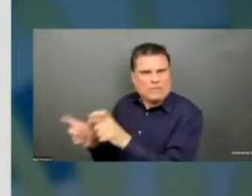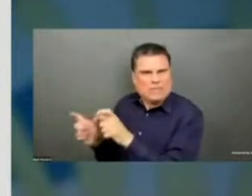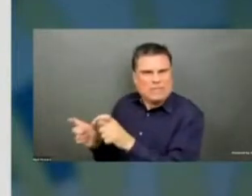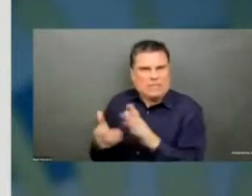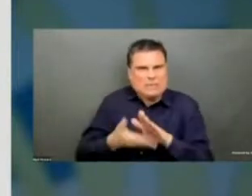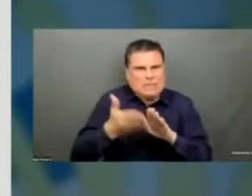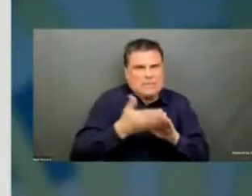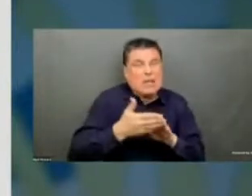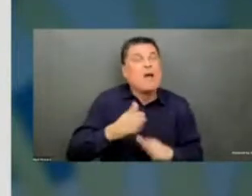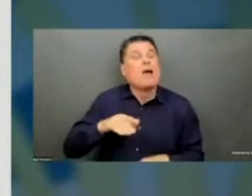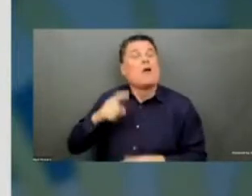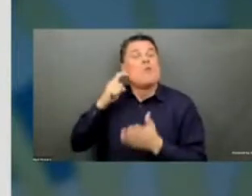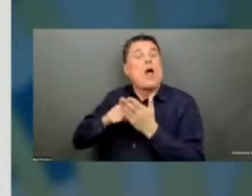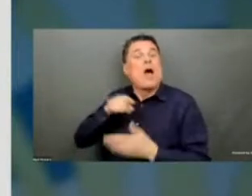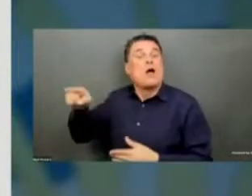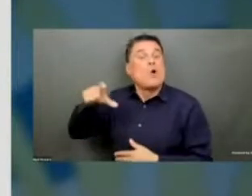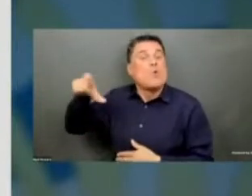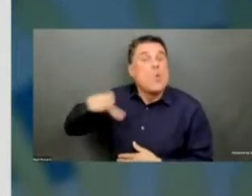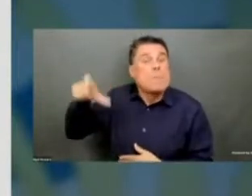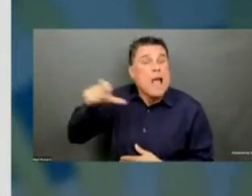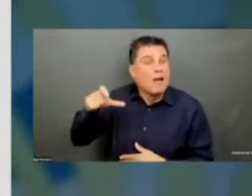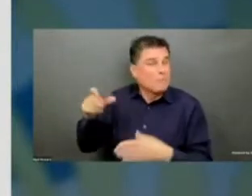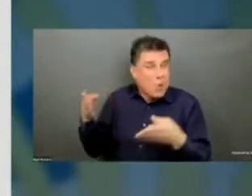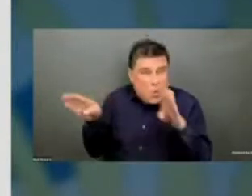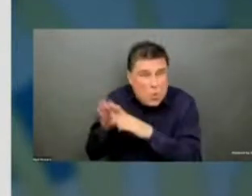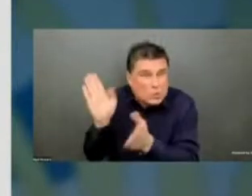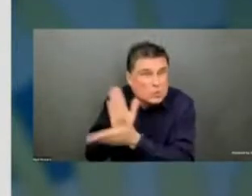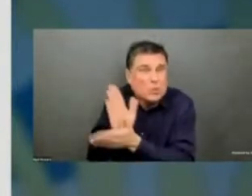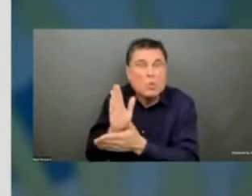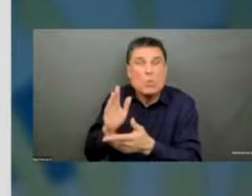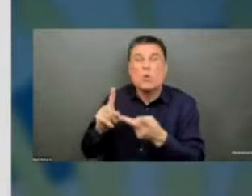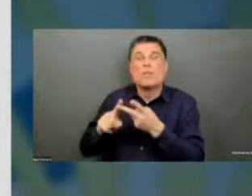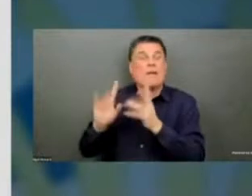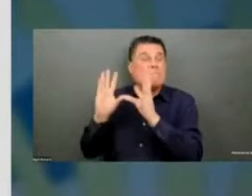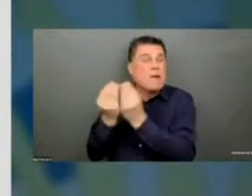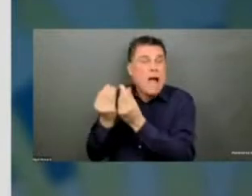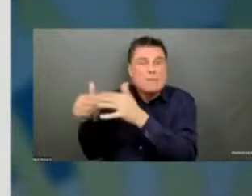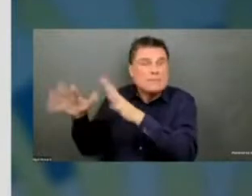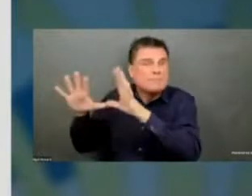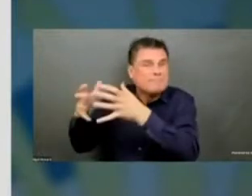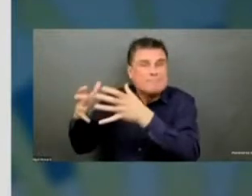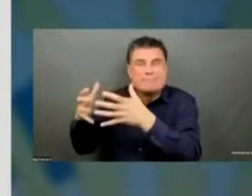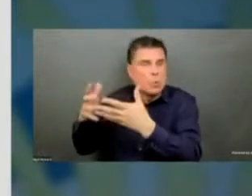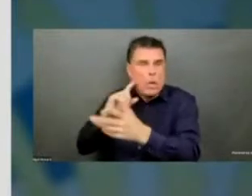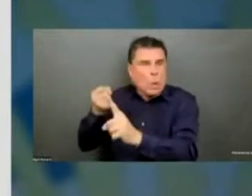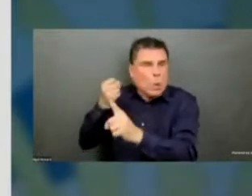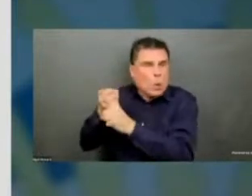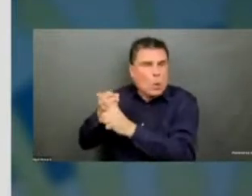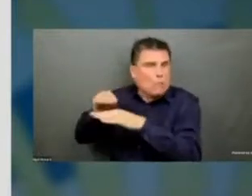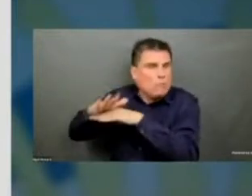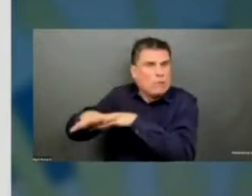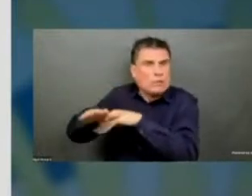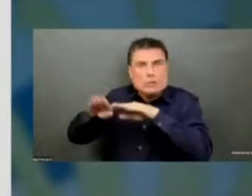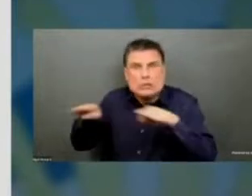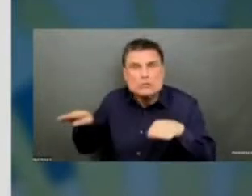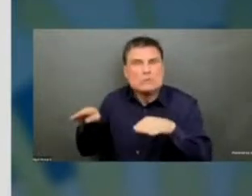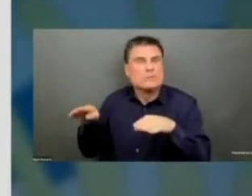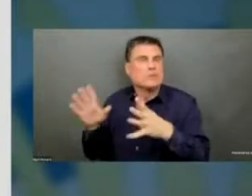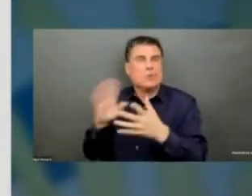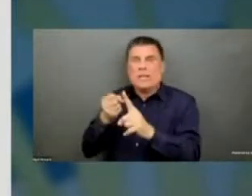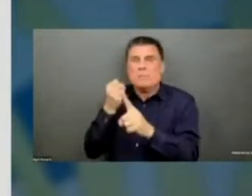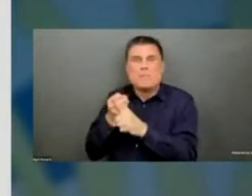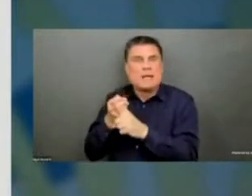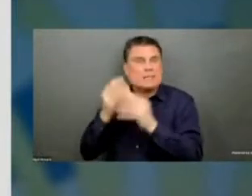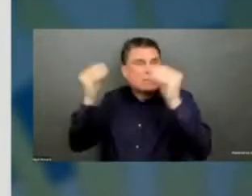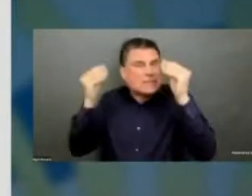包括了零售商店等等那么从去年的秋天春天开始我